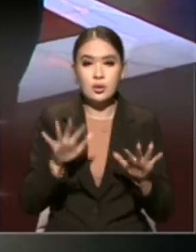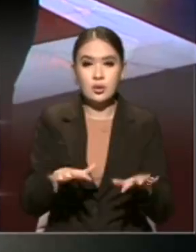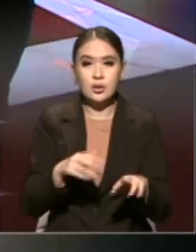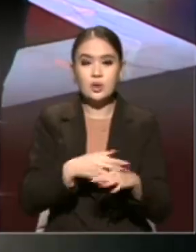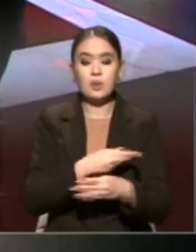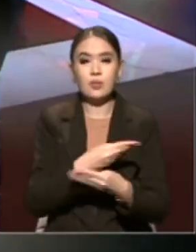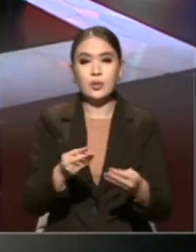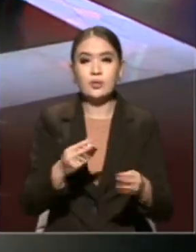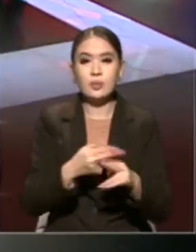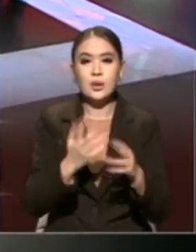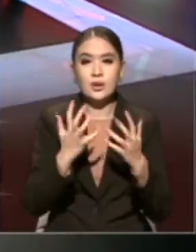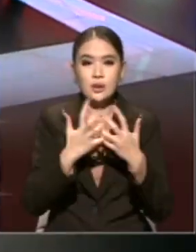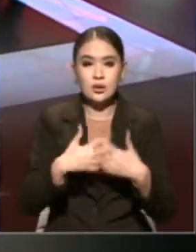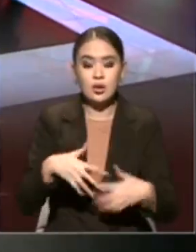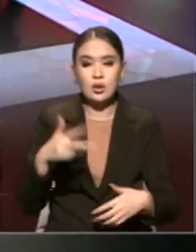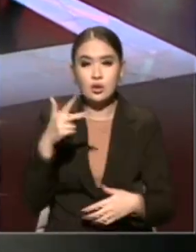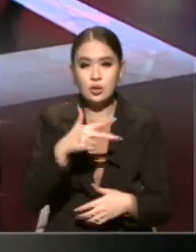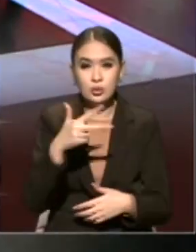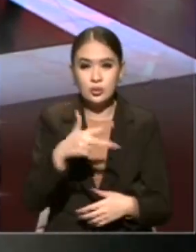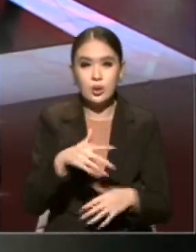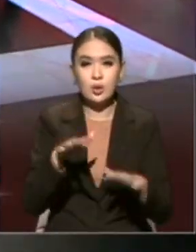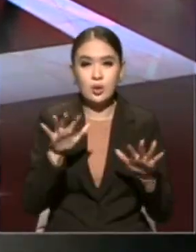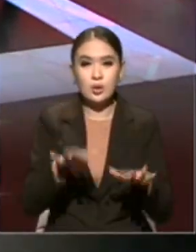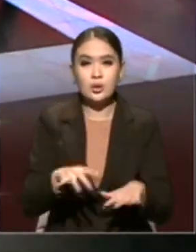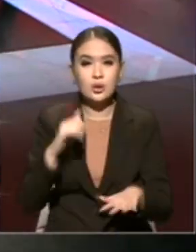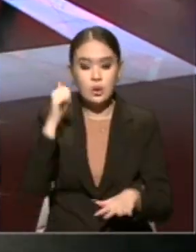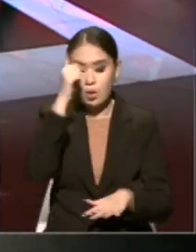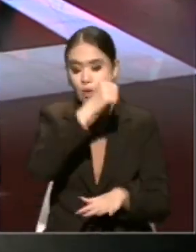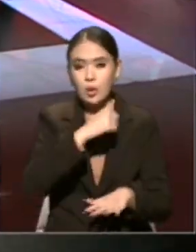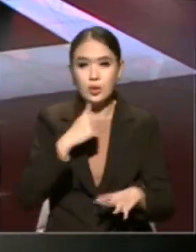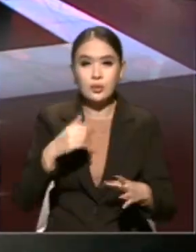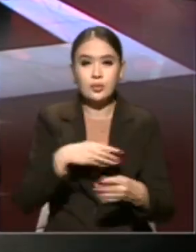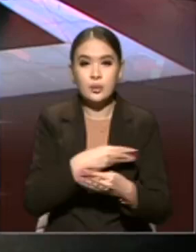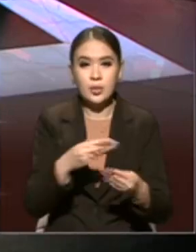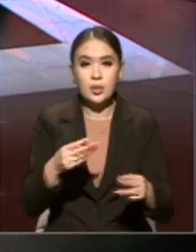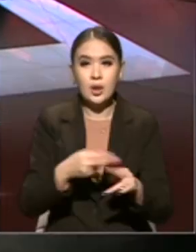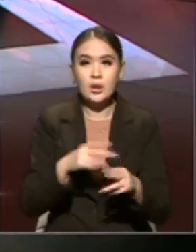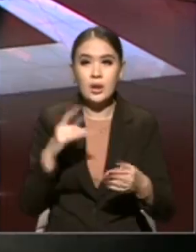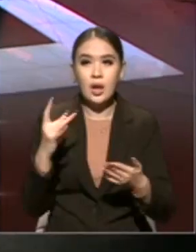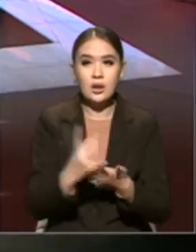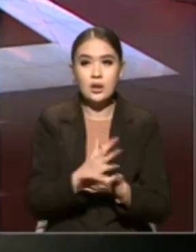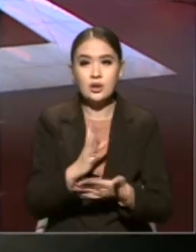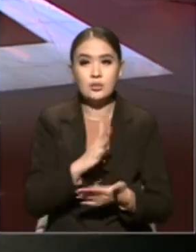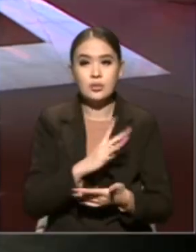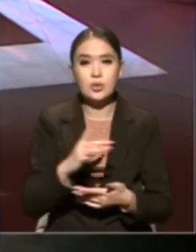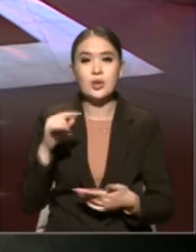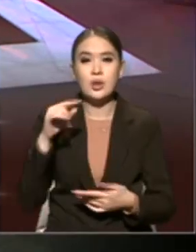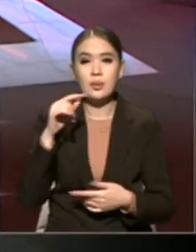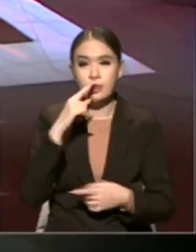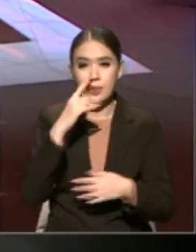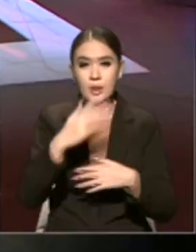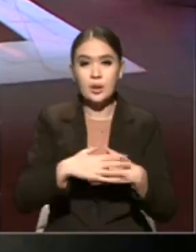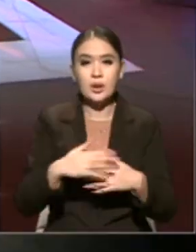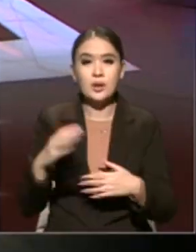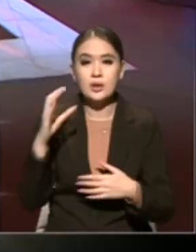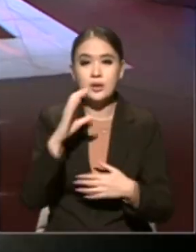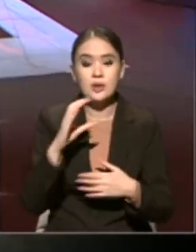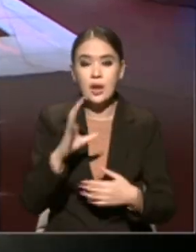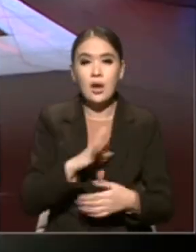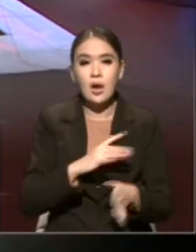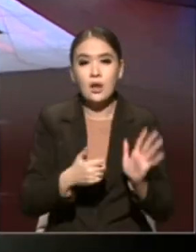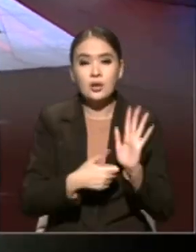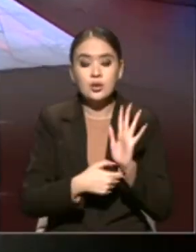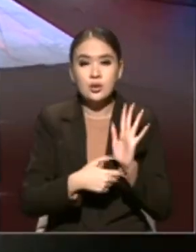барша есептегенде 3000 орын жылына біз бөліп отырмыз. Олардың алғашқы дені жаңағы биылғы қыркүйектен бастап 600-ден астам